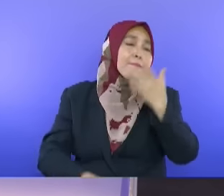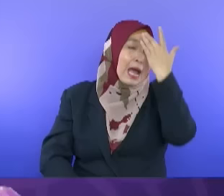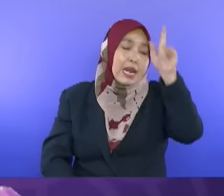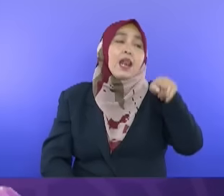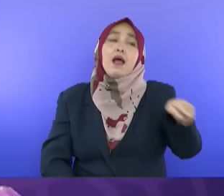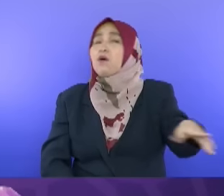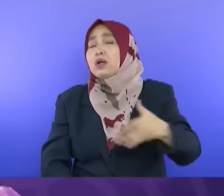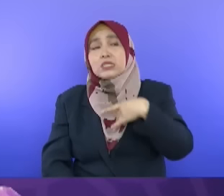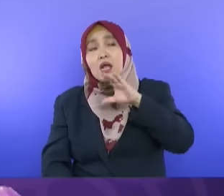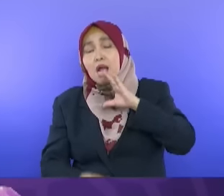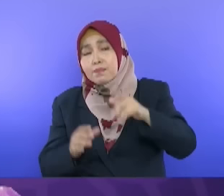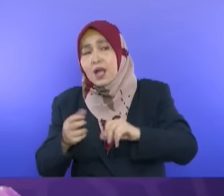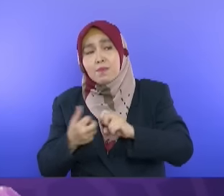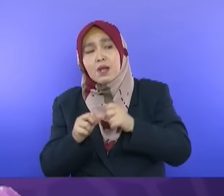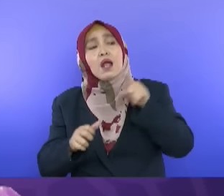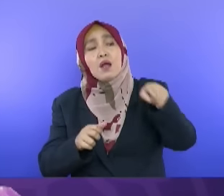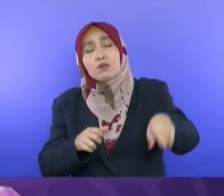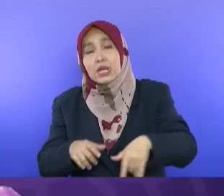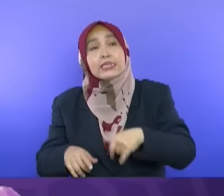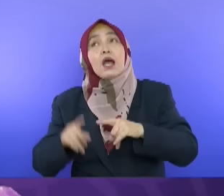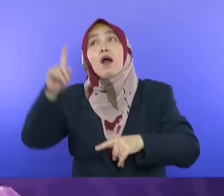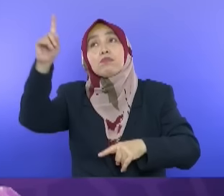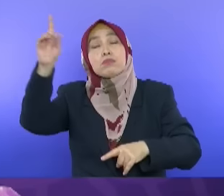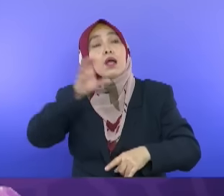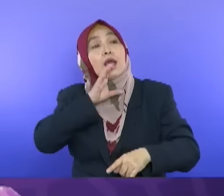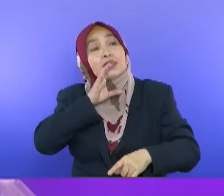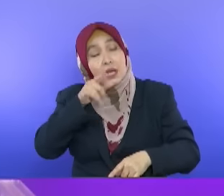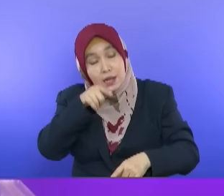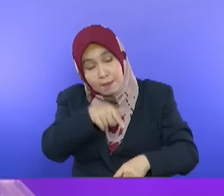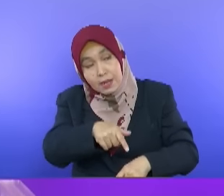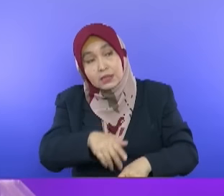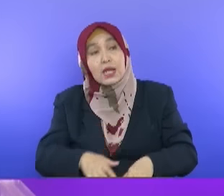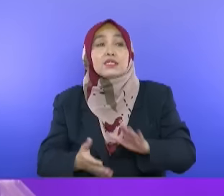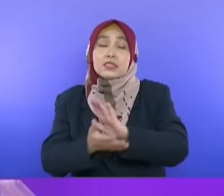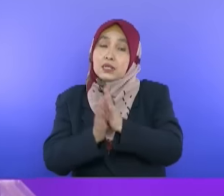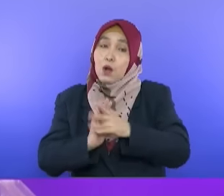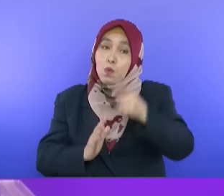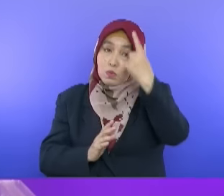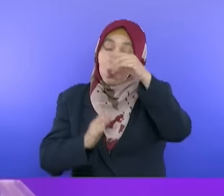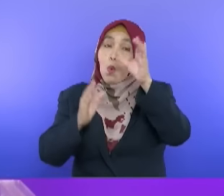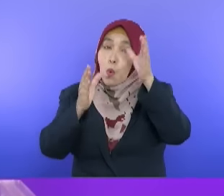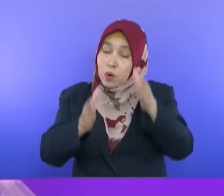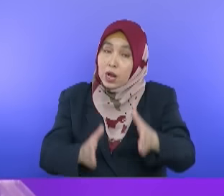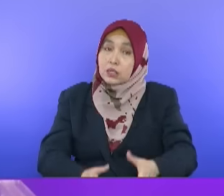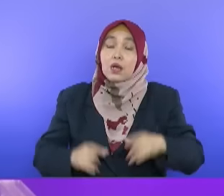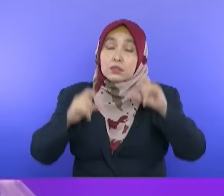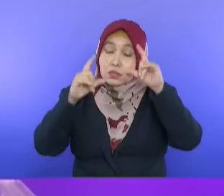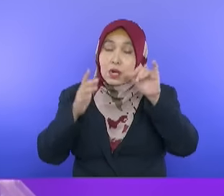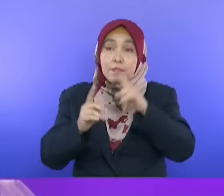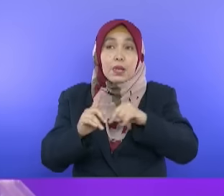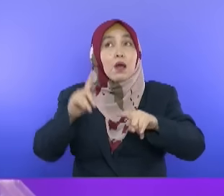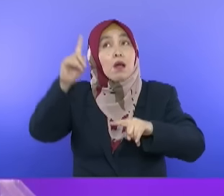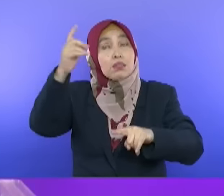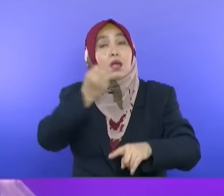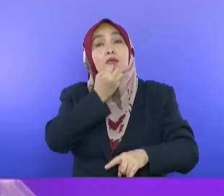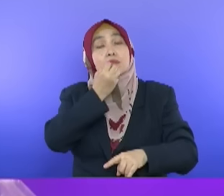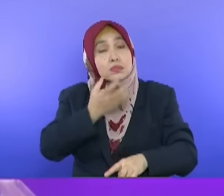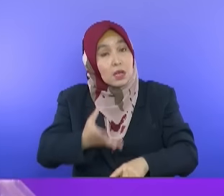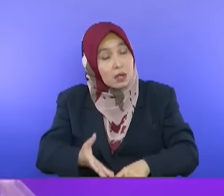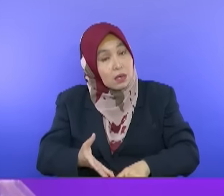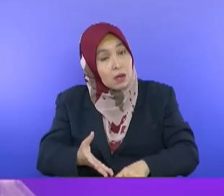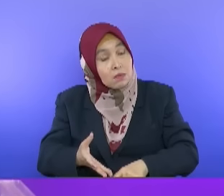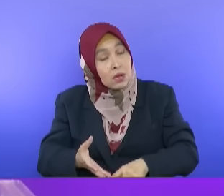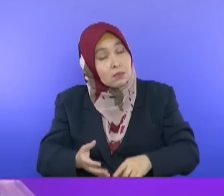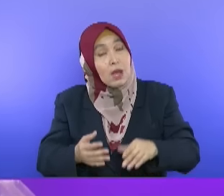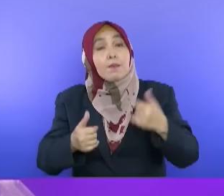masalahnya ini bukan kita cakap ini Allah yang cakep dan bagi orang yang sedang bahwa bila Allah cakep kesan pertama